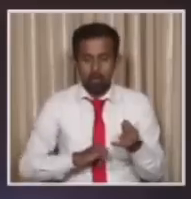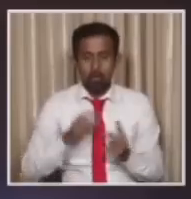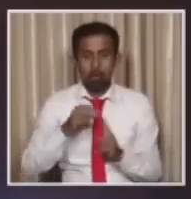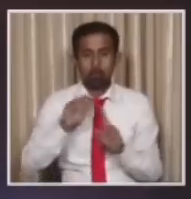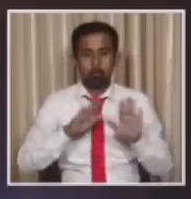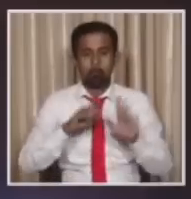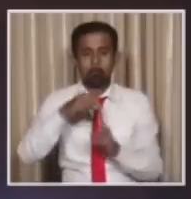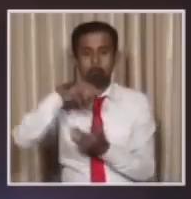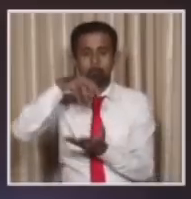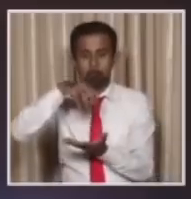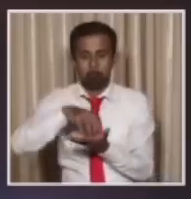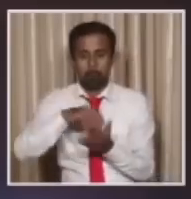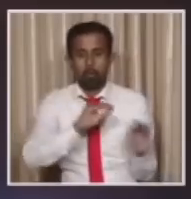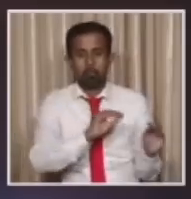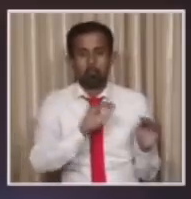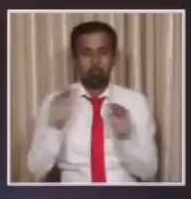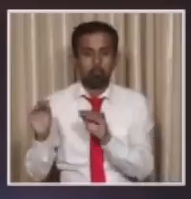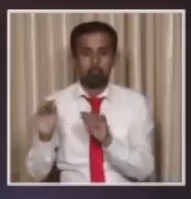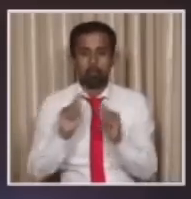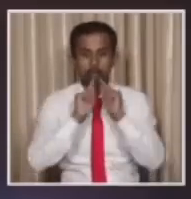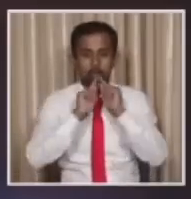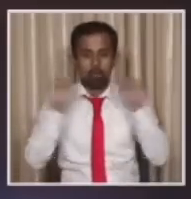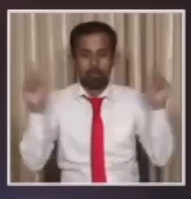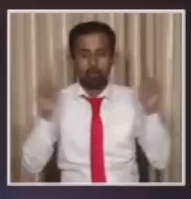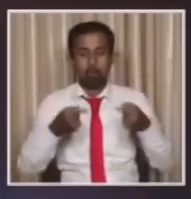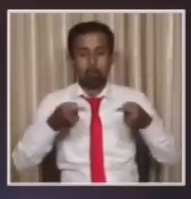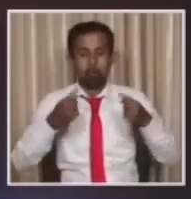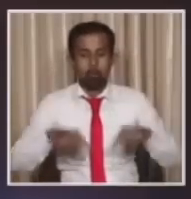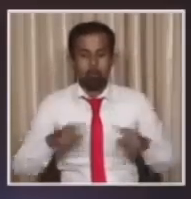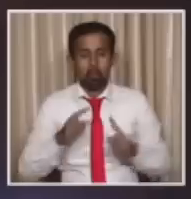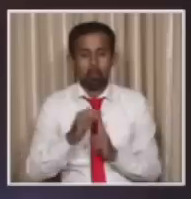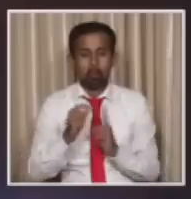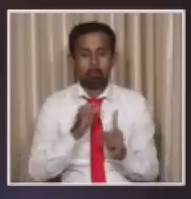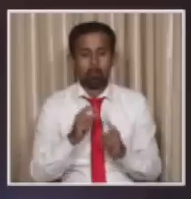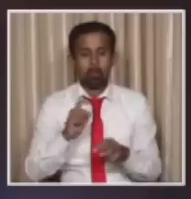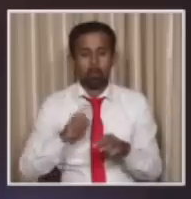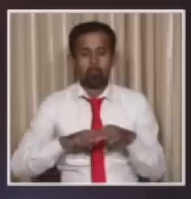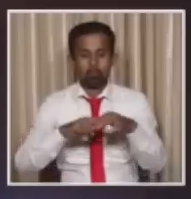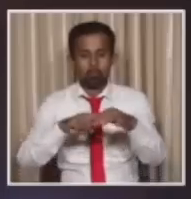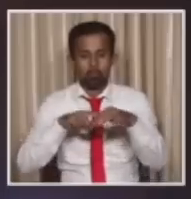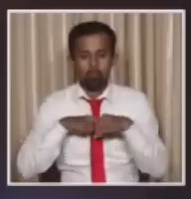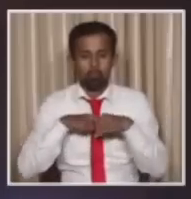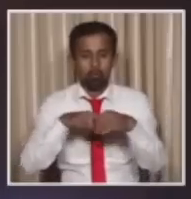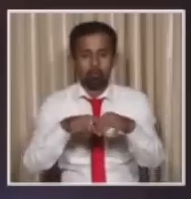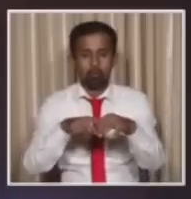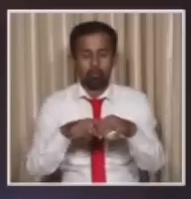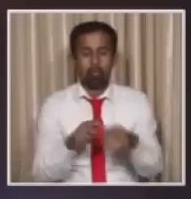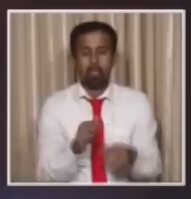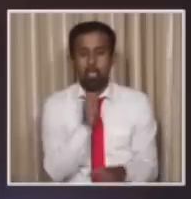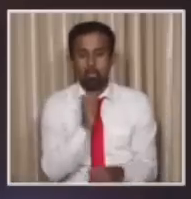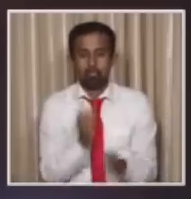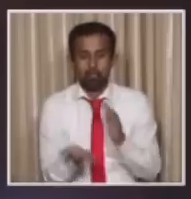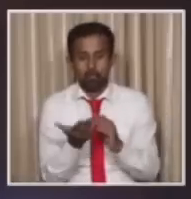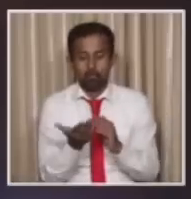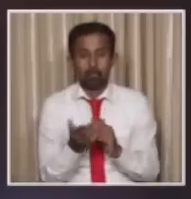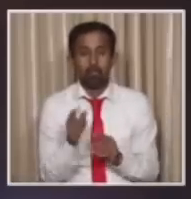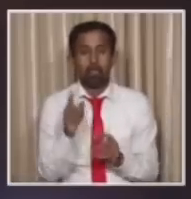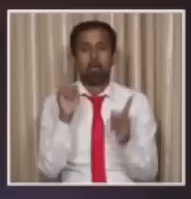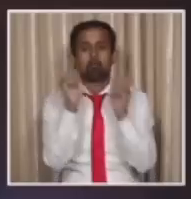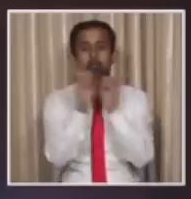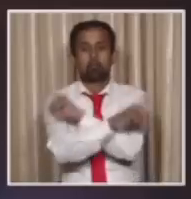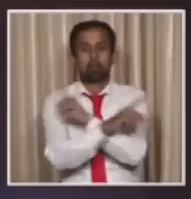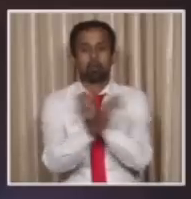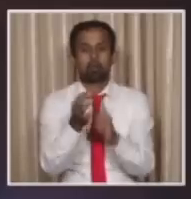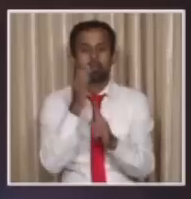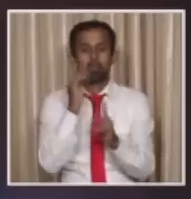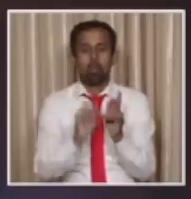පාලන ඡන්දය කල් දාන නියෝගයක් දීලා ඊට පස්සේ මේ පාර්ලිමේන්තුවේ ප්‍රශ්න කරලා එයා ඇත්ත කියන්න යනකොට එයාව මාරු කරනවා